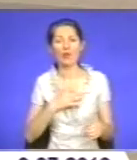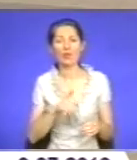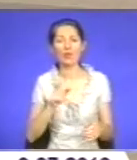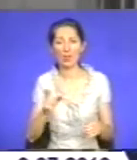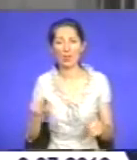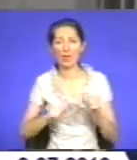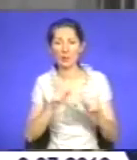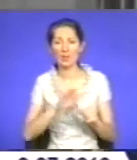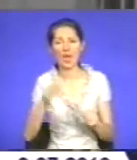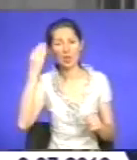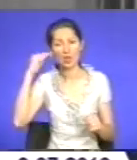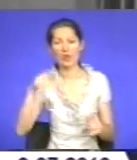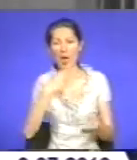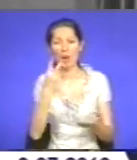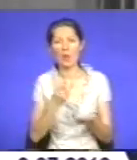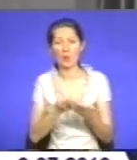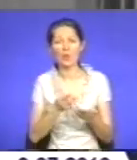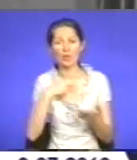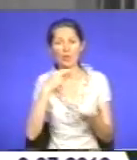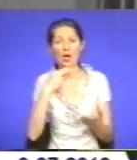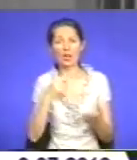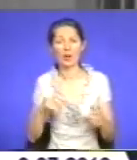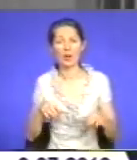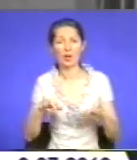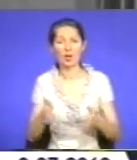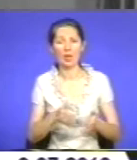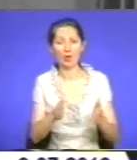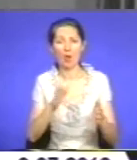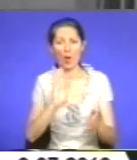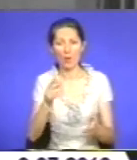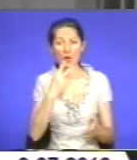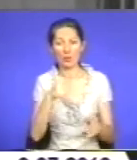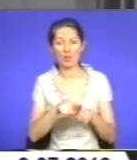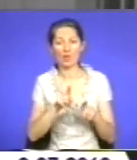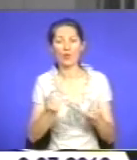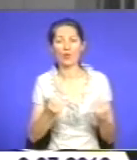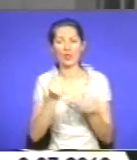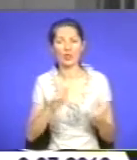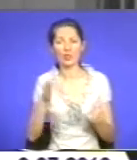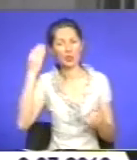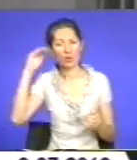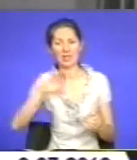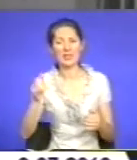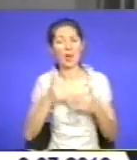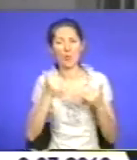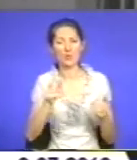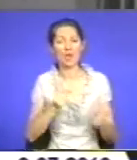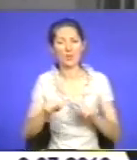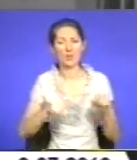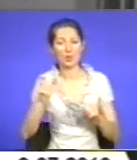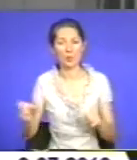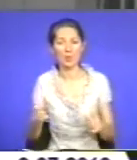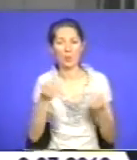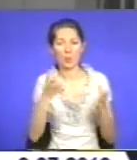транспортному потоці. Бували випадки такі, що водій просто чи ігноруючи, чи принципово не поважаючи велосипедиста,